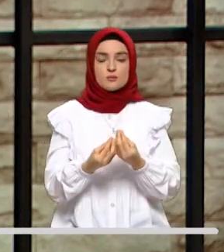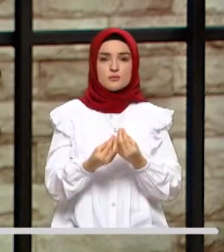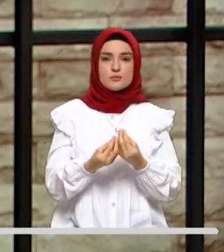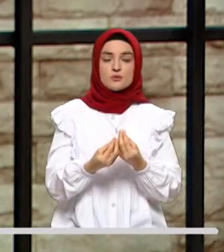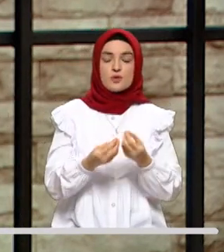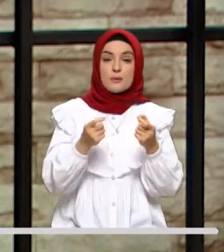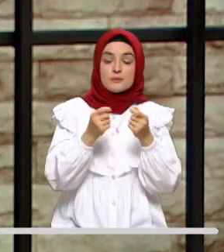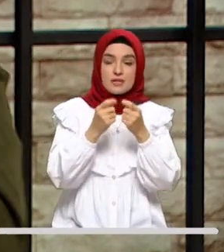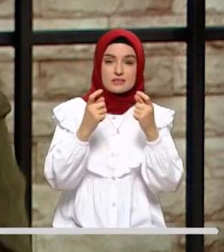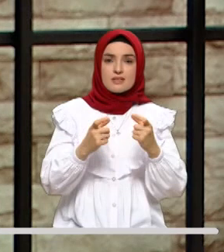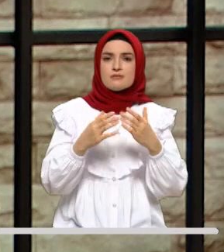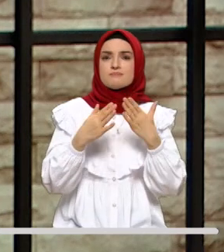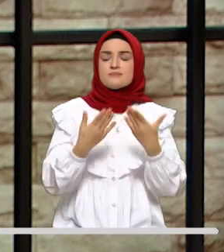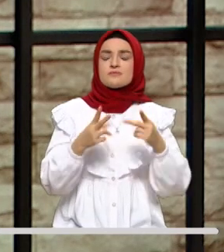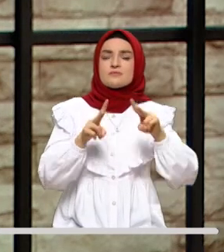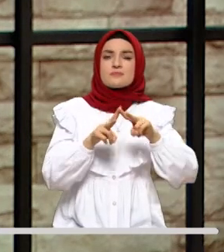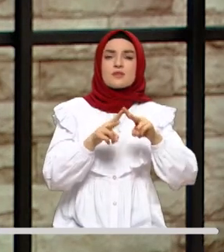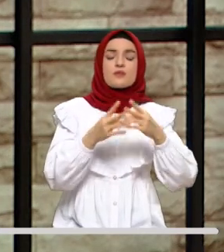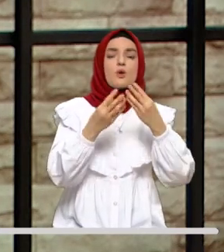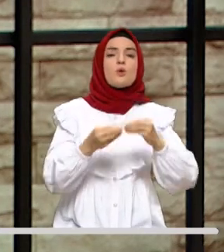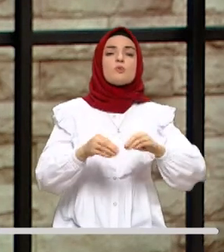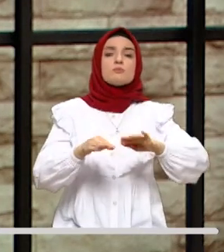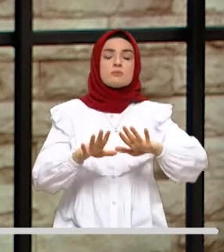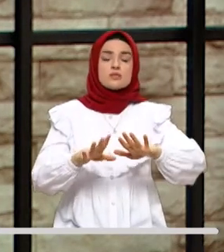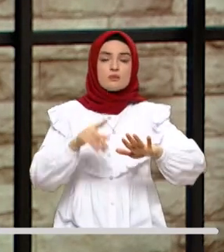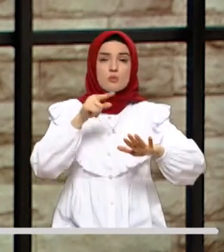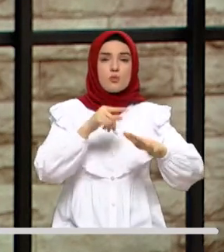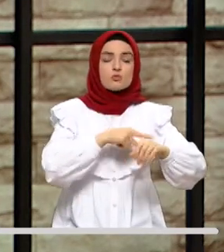eğer Mevlid-i Şerif olmasaydı, komünizm döneminde